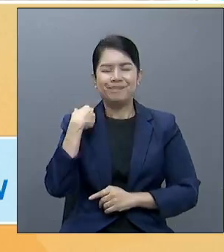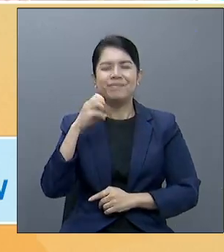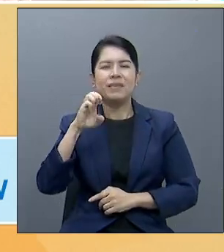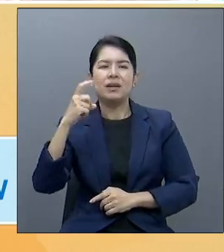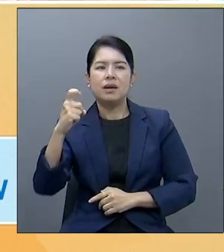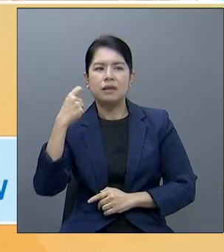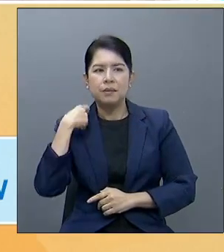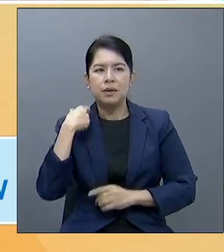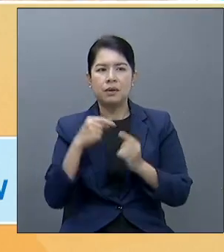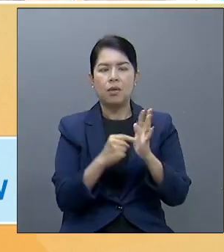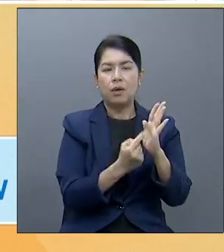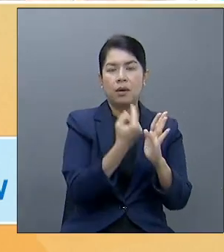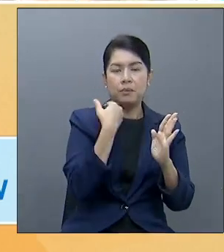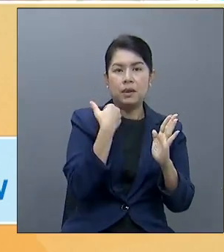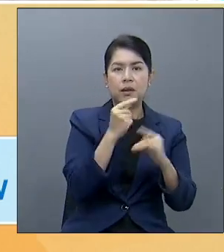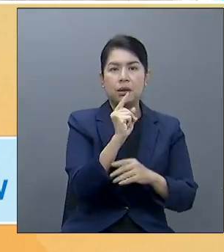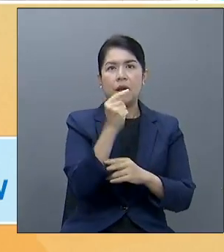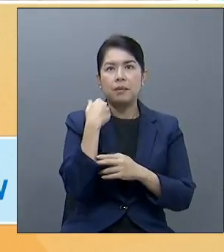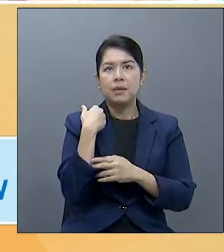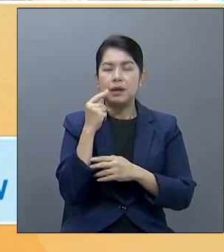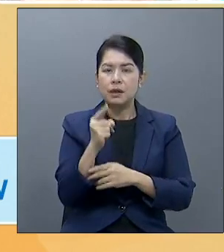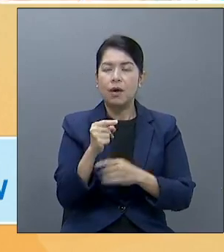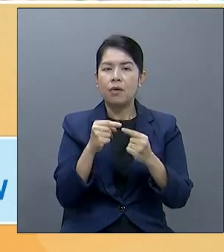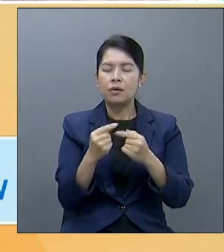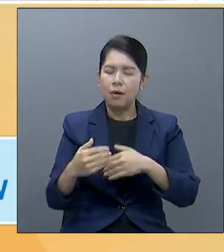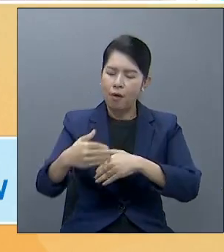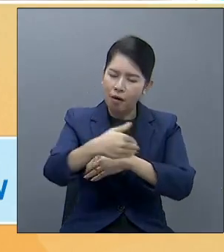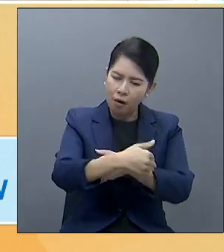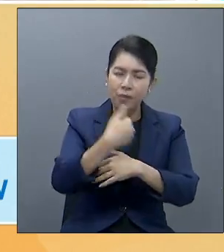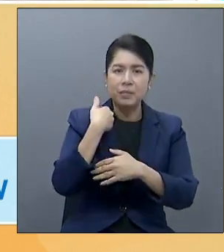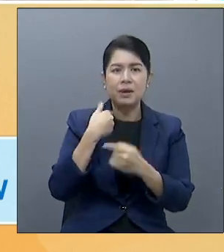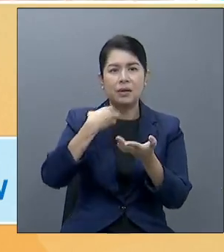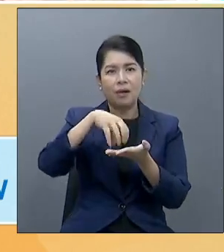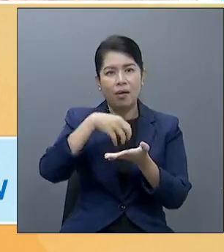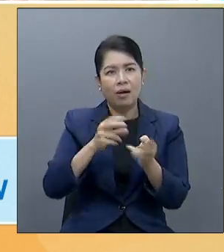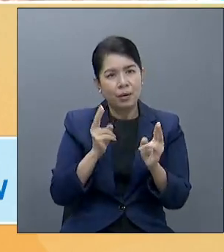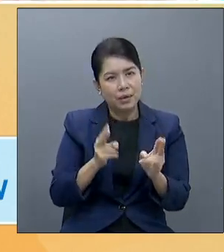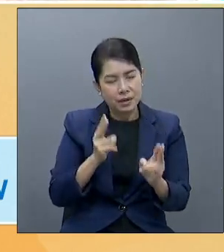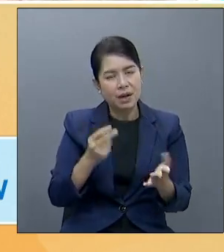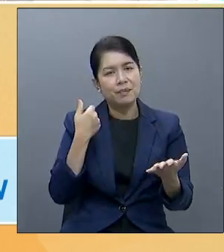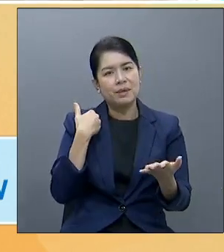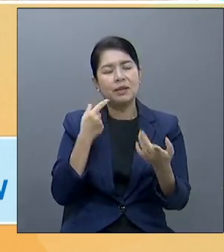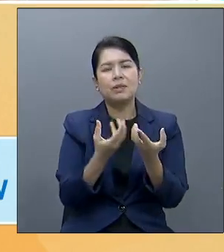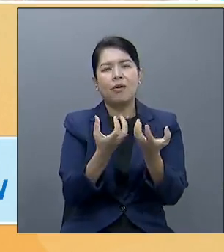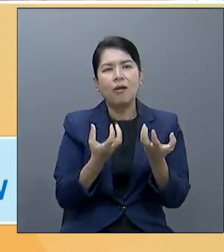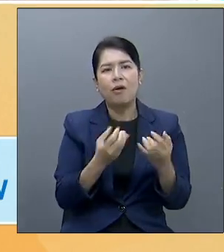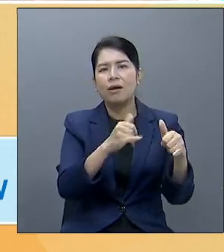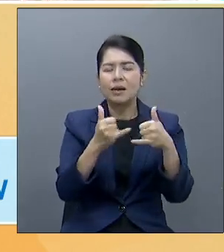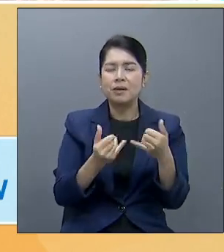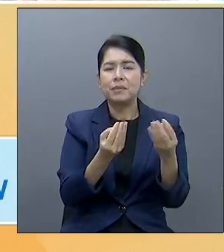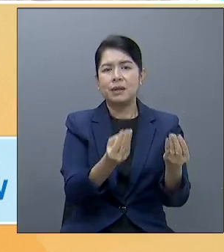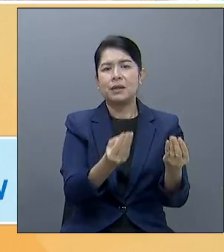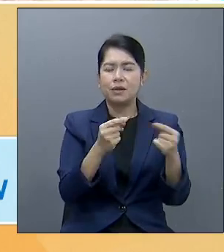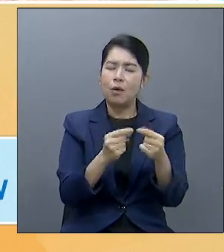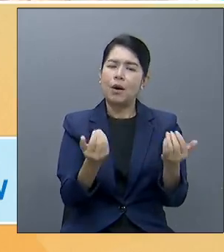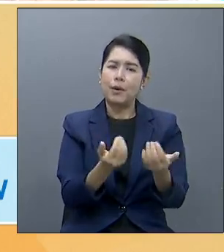พราะมันจะมีตั้งแต่ว่าต้องมีการโอบกอดนะต้องมีการเล่านิทานต้องมีการทำของเล่นอะไรอย่างเงี้ยค่ะให้เด็กขณะเดียวกันเนี่ยศูนย์พัฒน